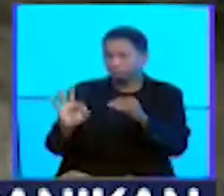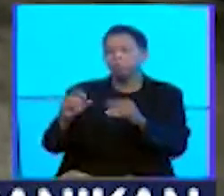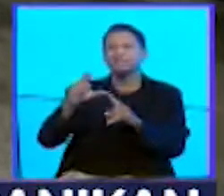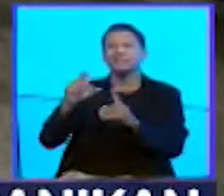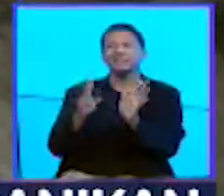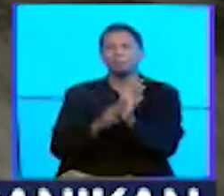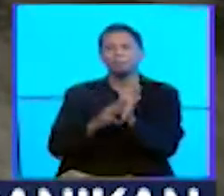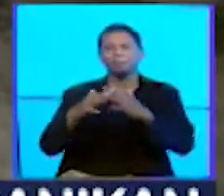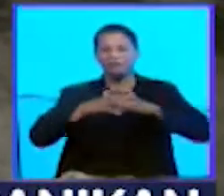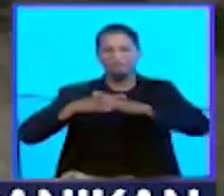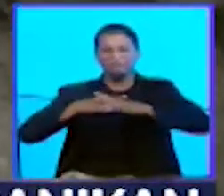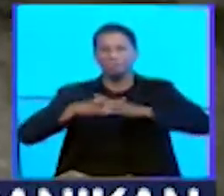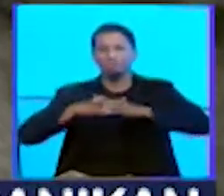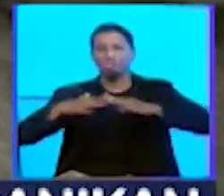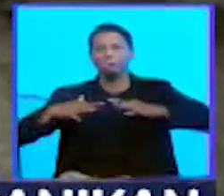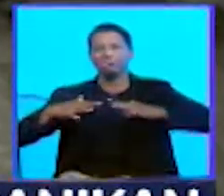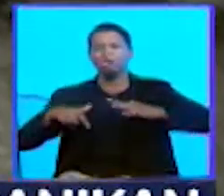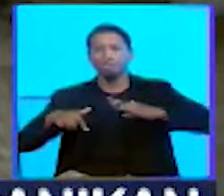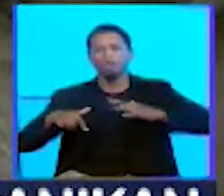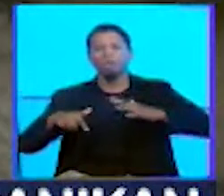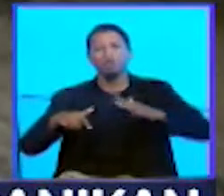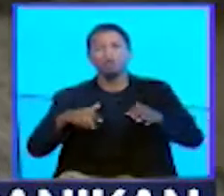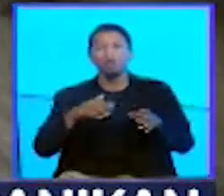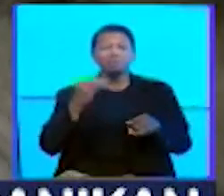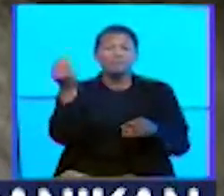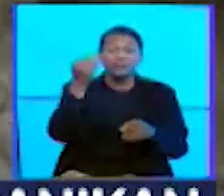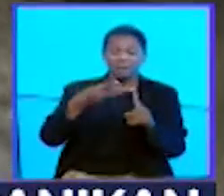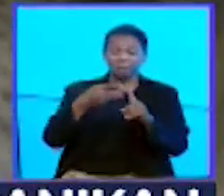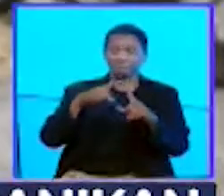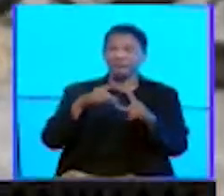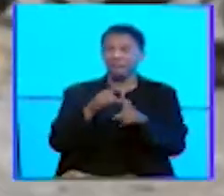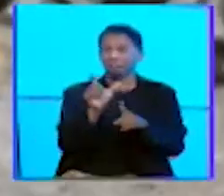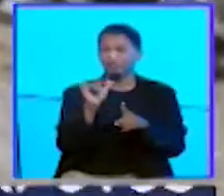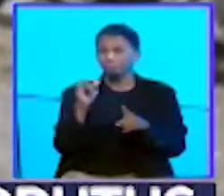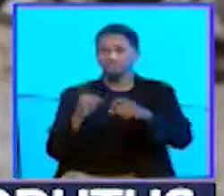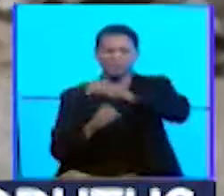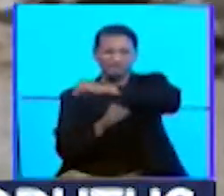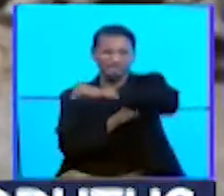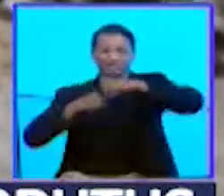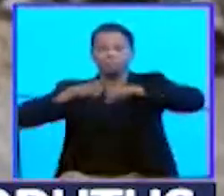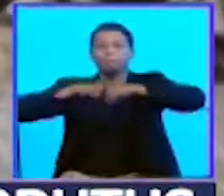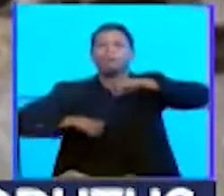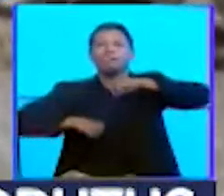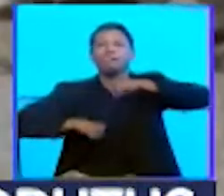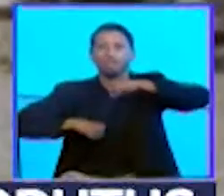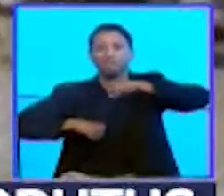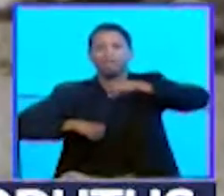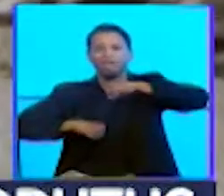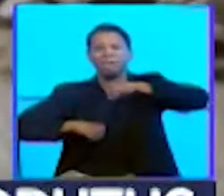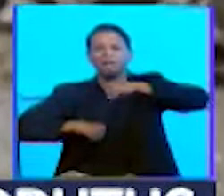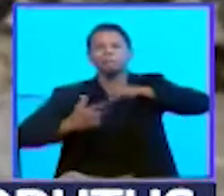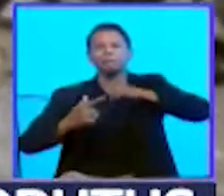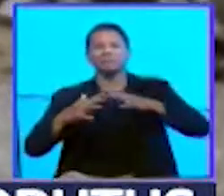Akibatnya, jalur menuju objek wisata Baduy sempat terputus dan tak bisa dilalui warga. Adanya pergerakan tanah membuat warga khawatir